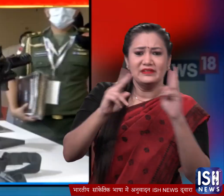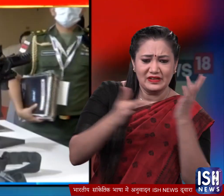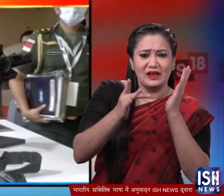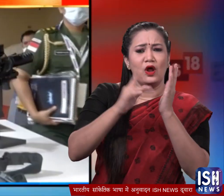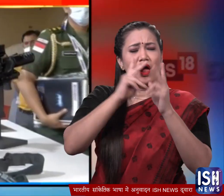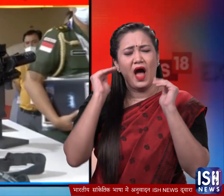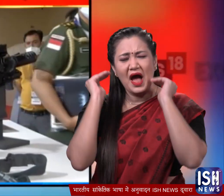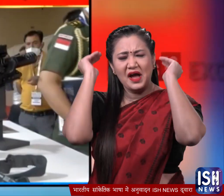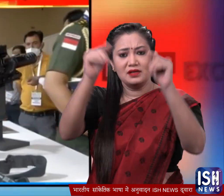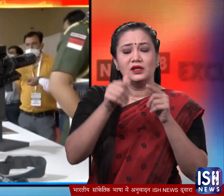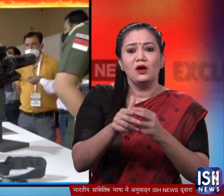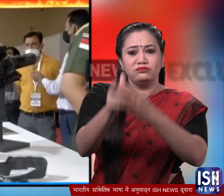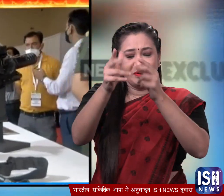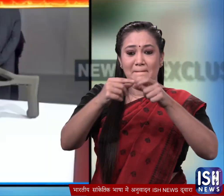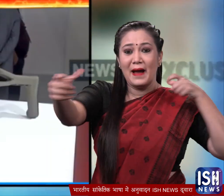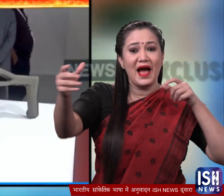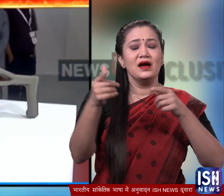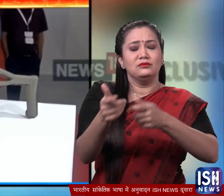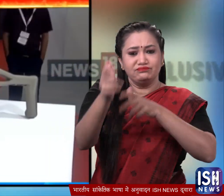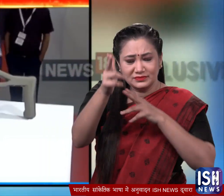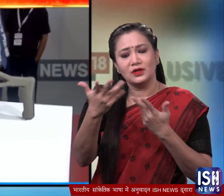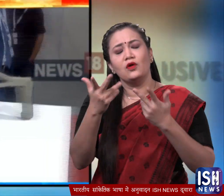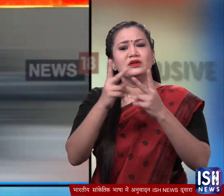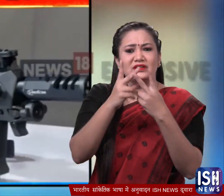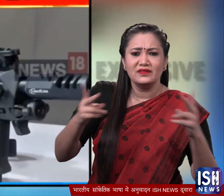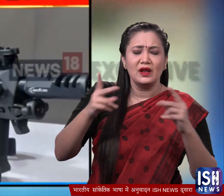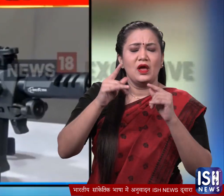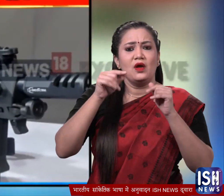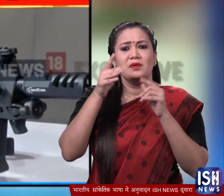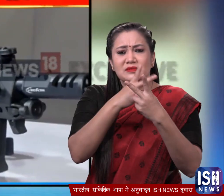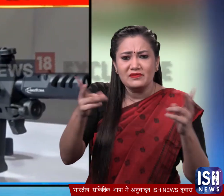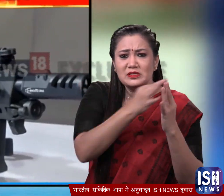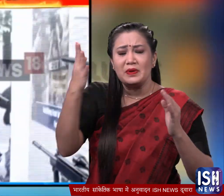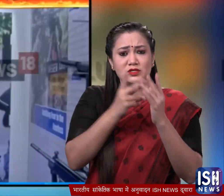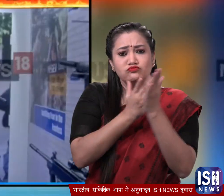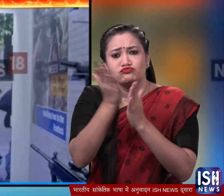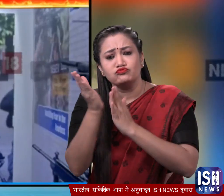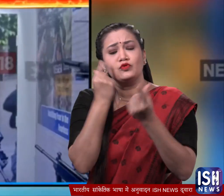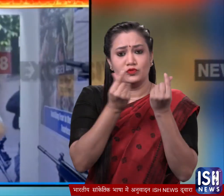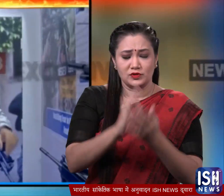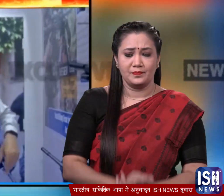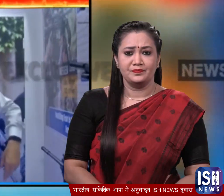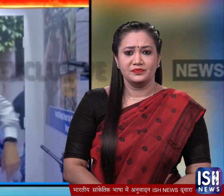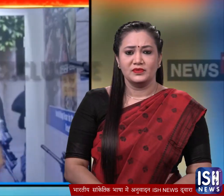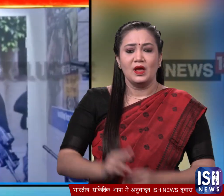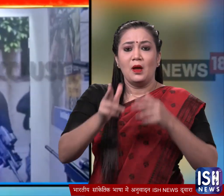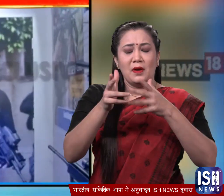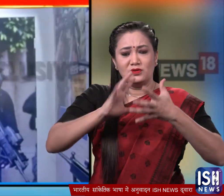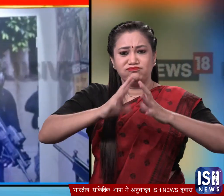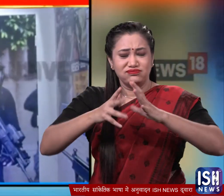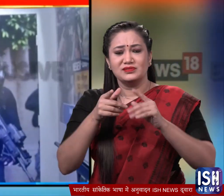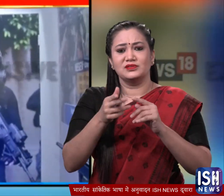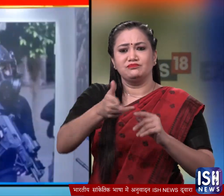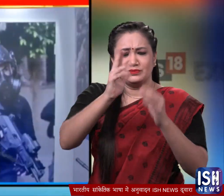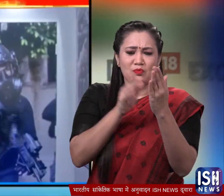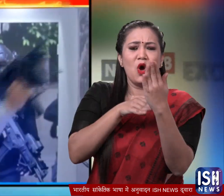आईं जो मौजूदा राइफलों से काफी हल्की हैं और खास तरह के ऑपरेशन के लिए बेहद कारगर बताई गई। मशीन पिस्टल की तरह इस्तेमाल होती है और ये छुपाव